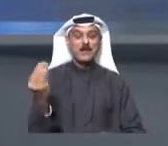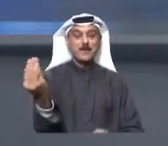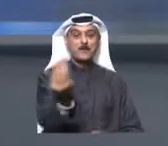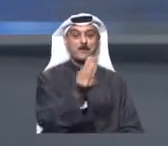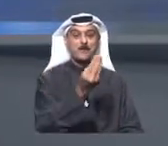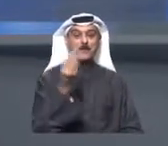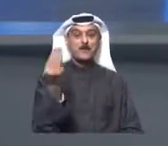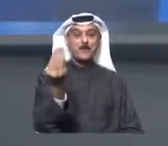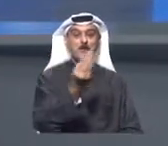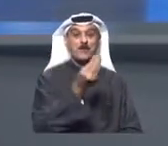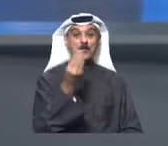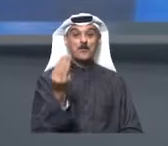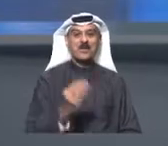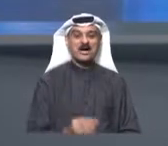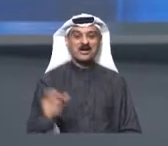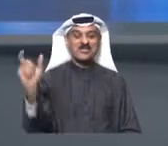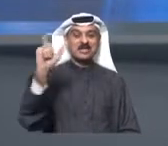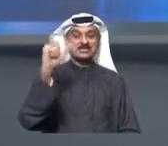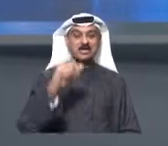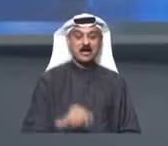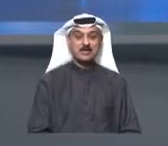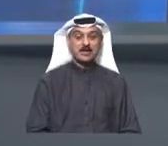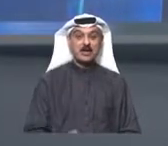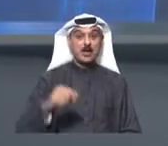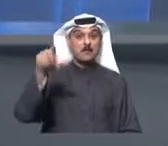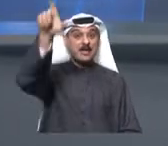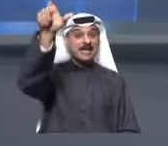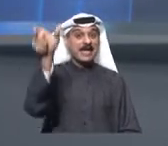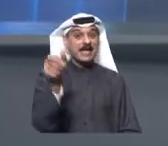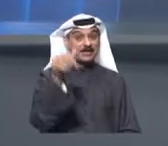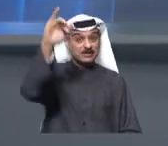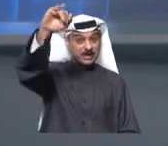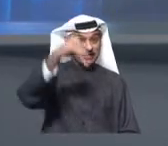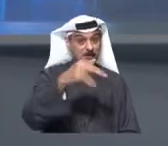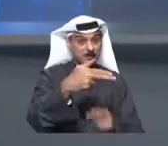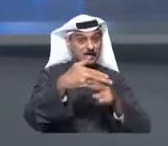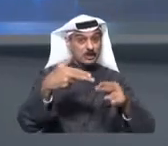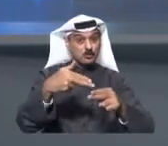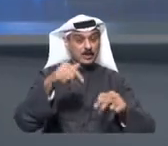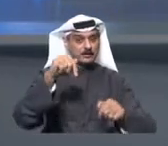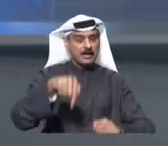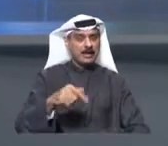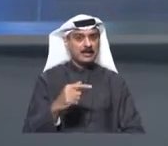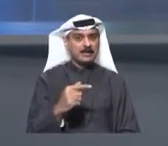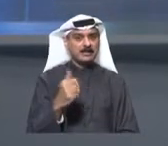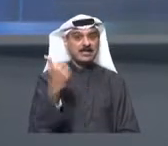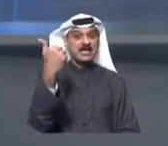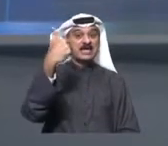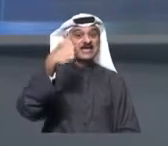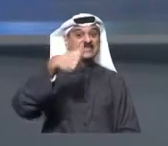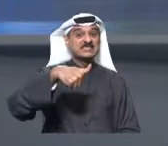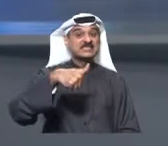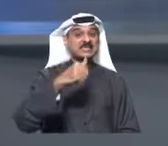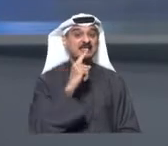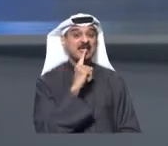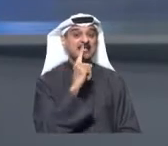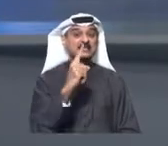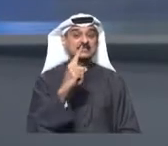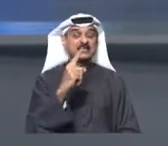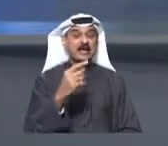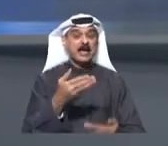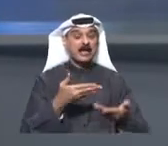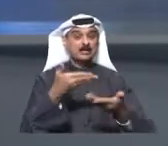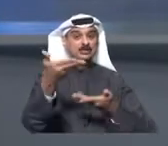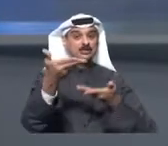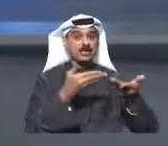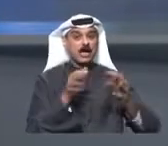متحف بارجيلو بفلورنسا إلى الكويت بمناسبة الذكرى السنوية 60 على العلاقات الكويتية الإيطالية. نعم،